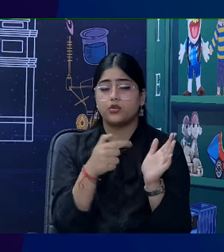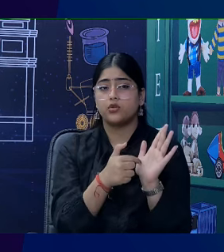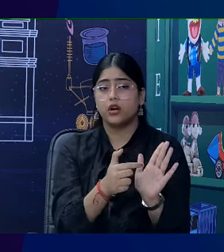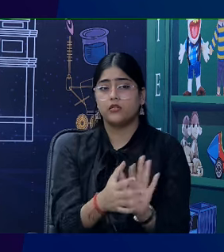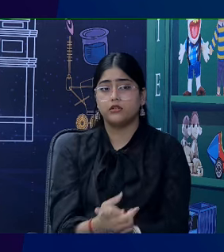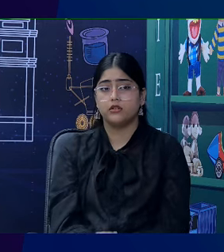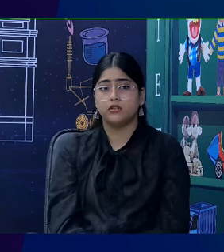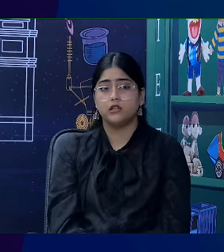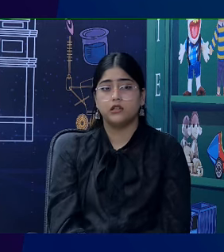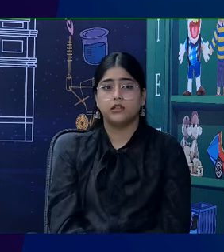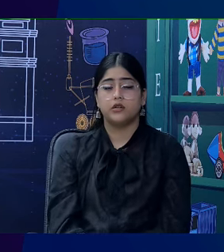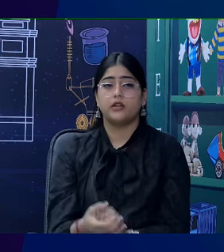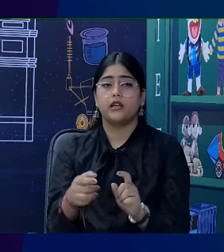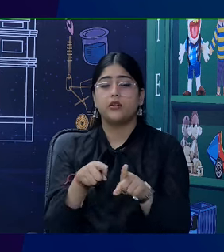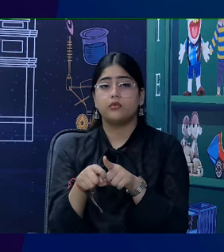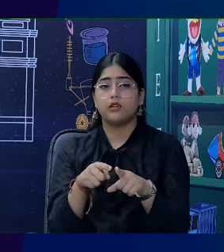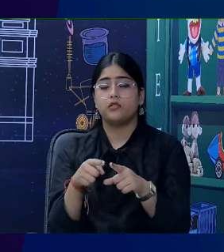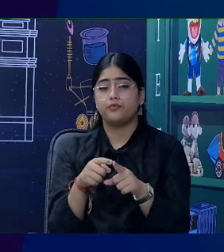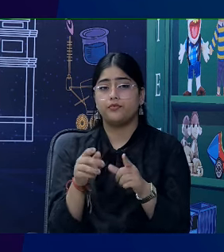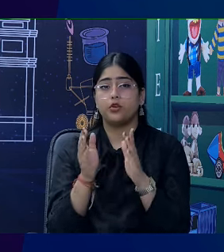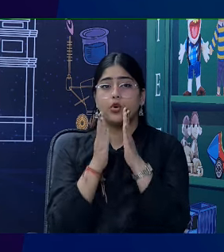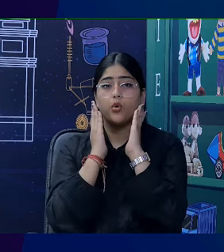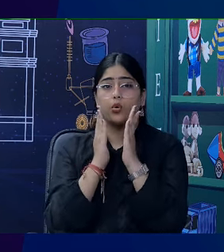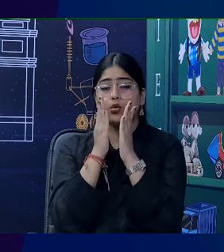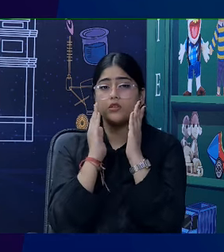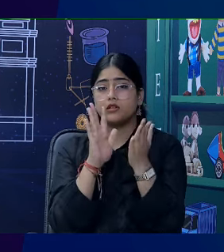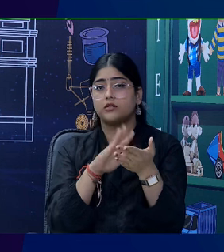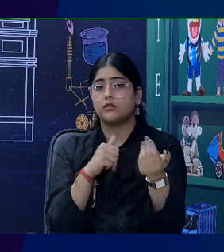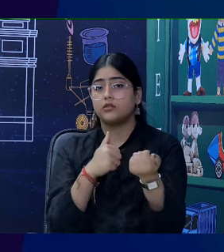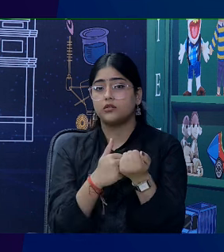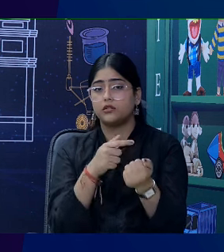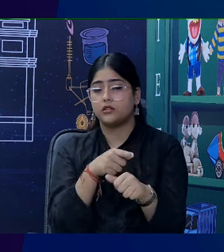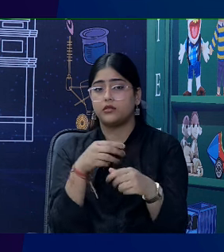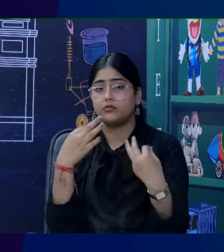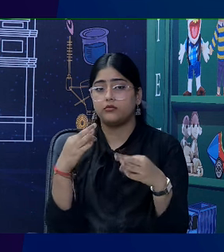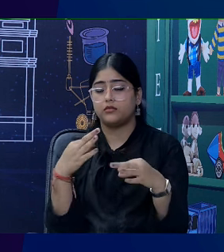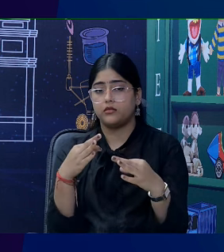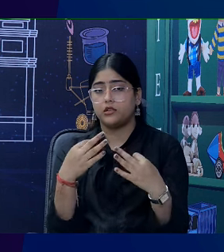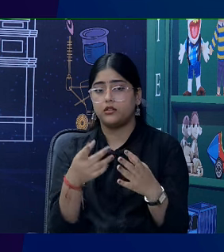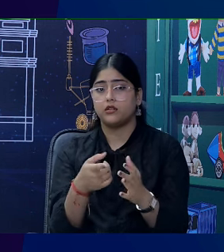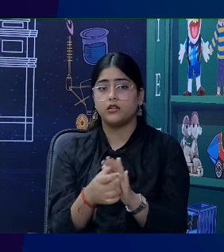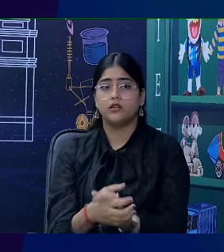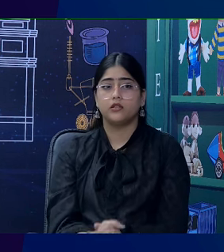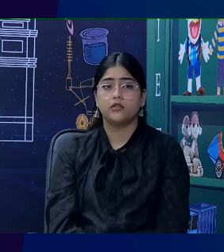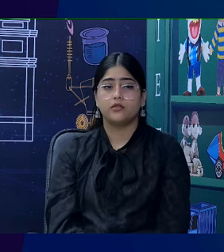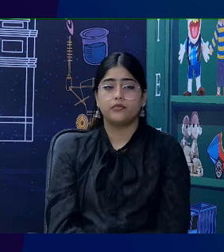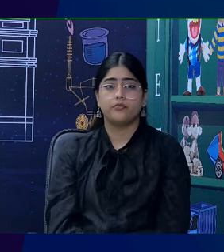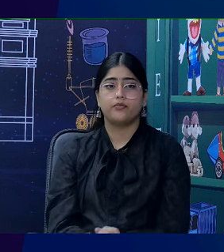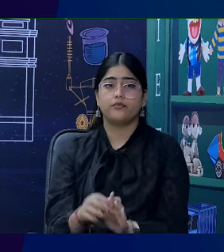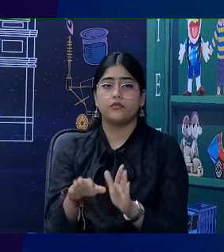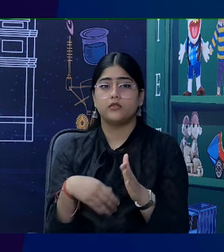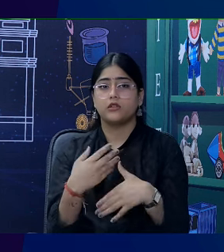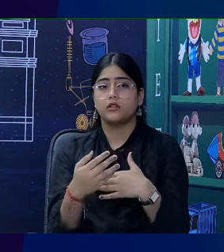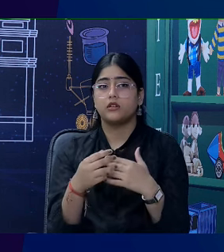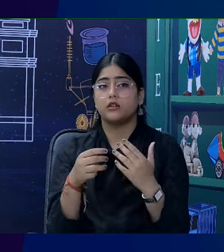ठीक है तो उस टाइम के होली खेलते हुए और शिकार के दौरान ऐसे ही कुछ यहां पर कुछ शैलियों के बारे में बताया गया कांगड़ा शैली के बारे में बताया